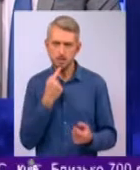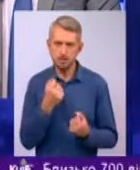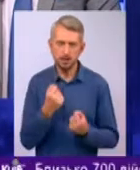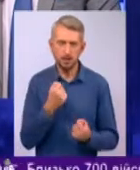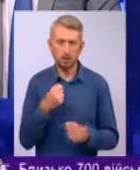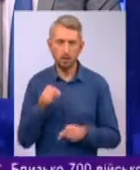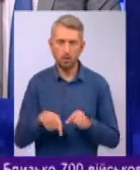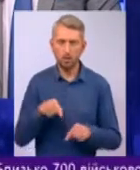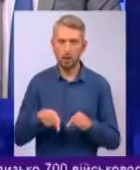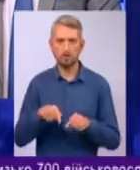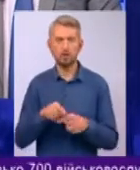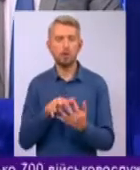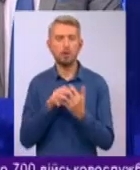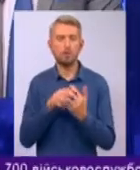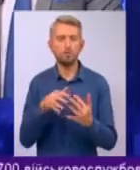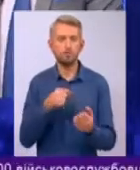кульгаючи бореться